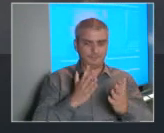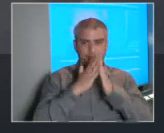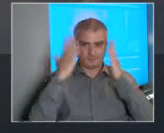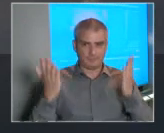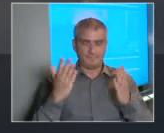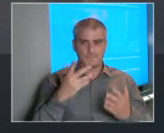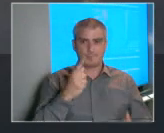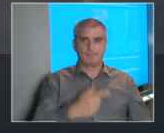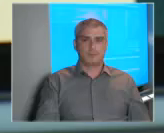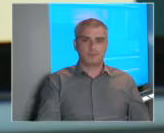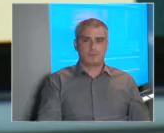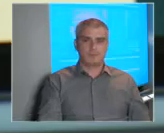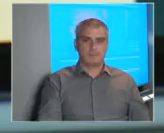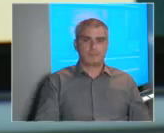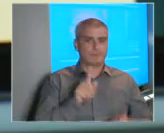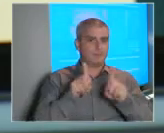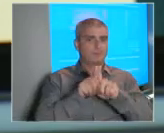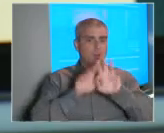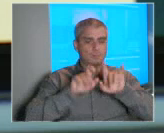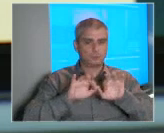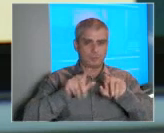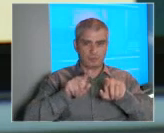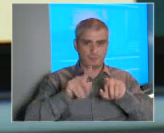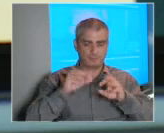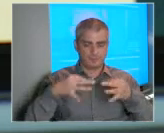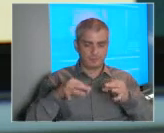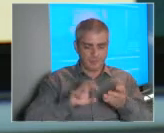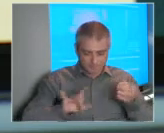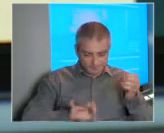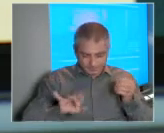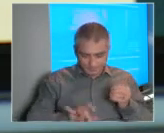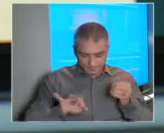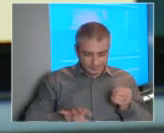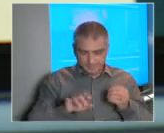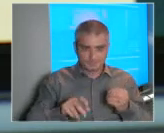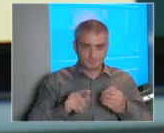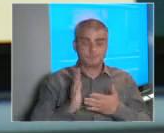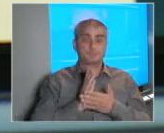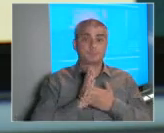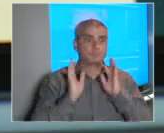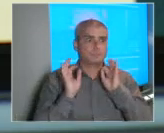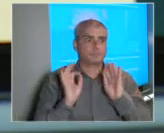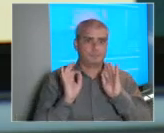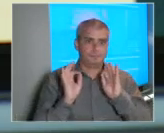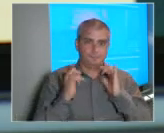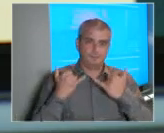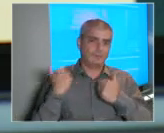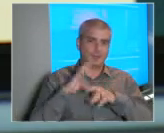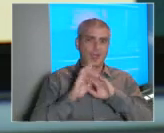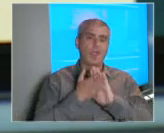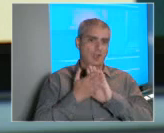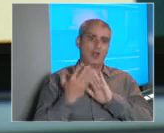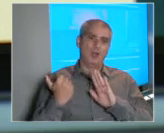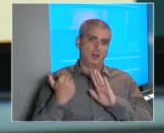הגדולים, את אותם מחשבונים עם הנייר שככה מוכנים, ממש, ממש ברגעים אלה הכל...